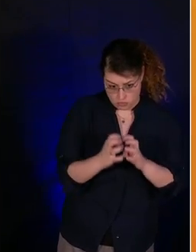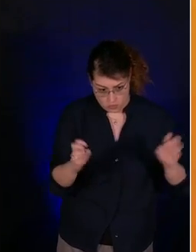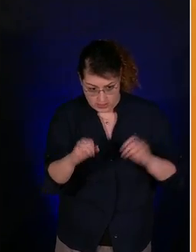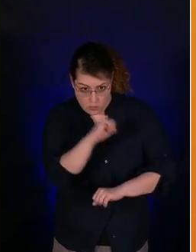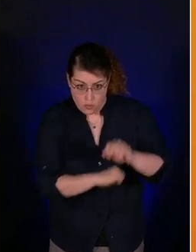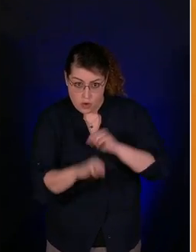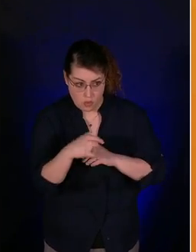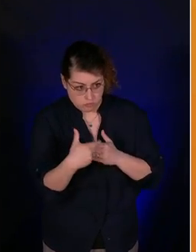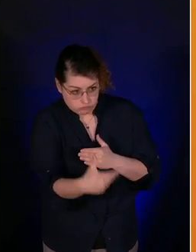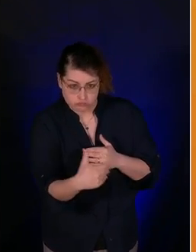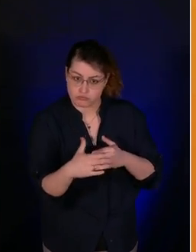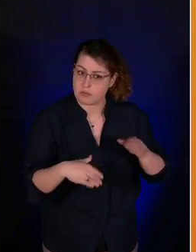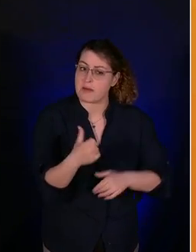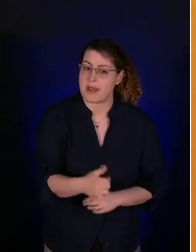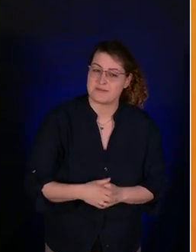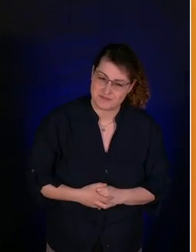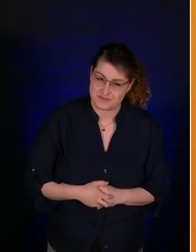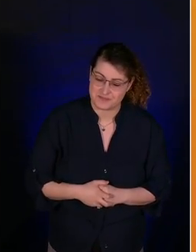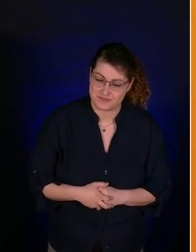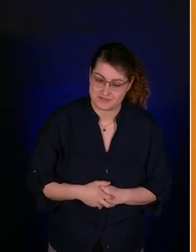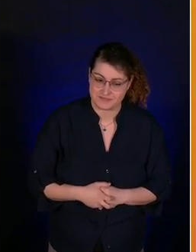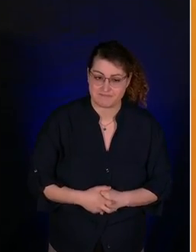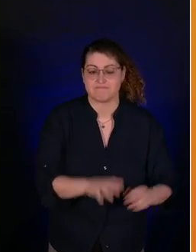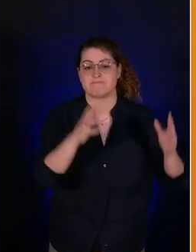puisse travailler dans de bonnes conditions.